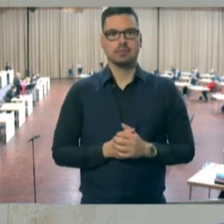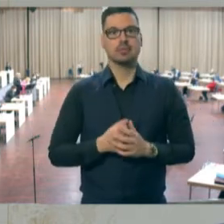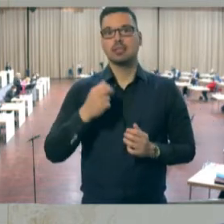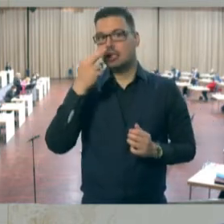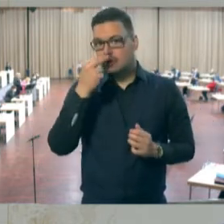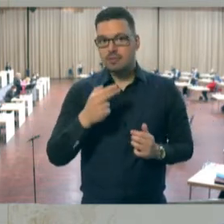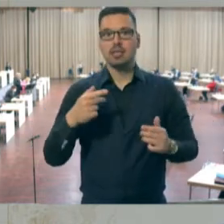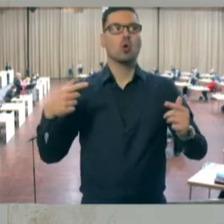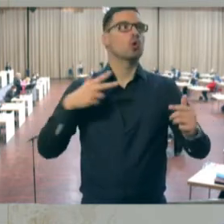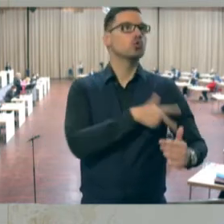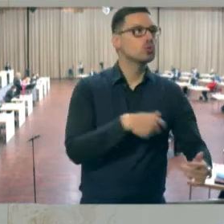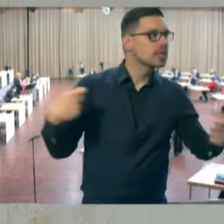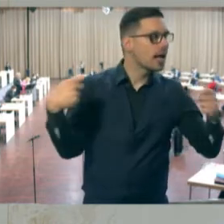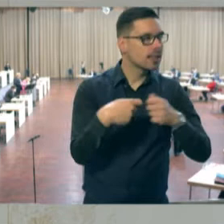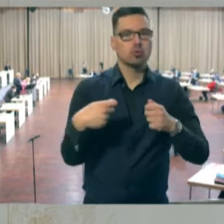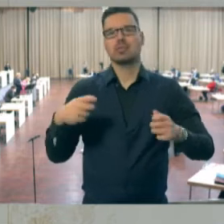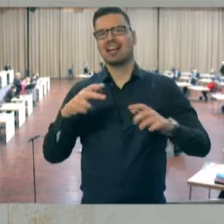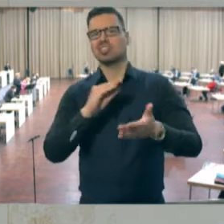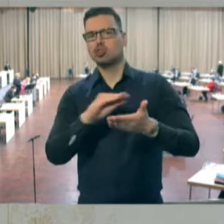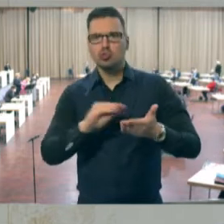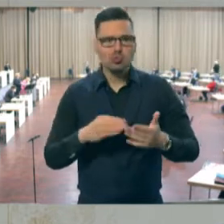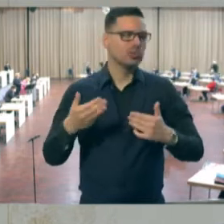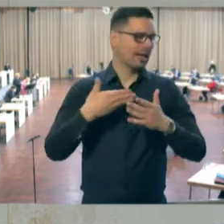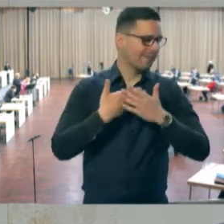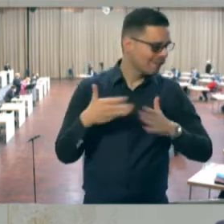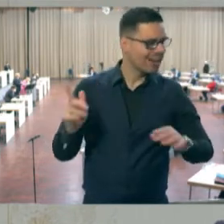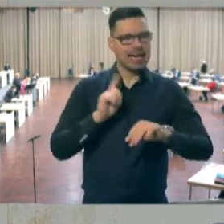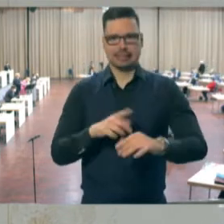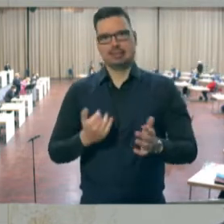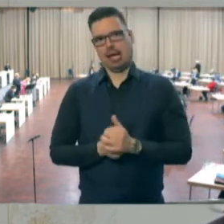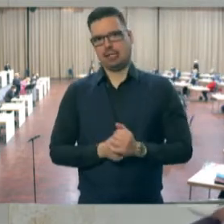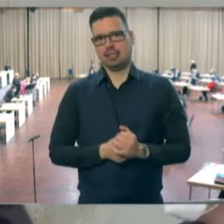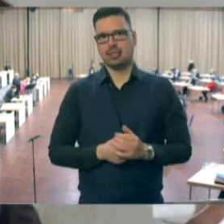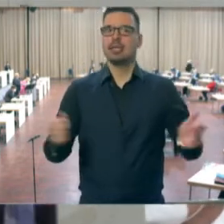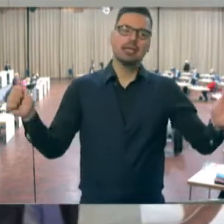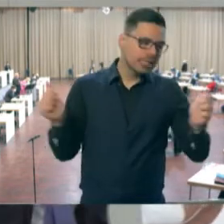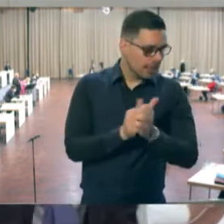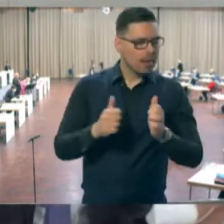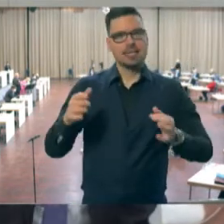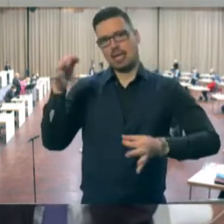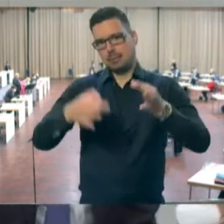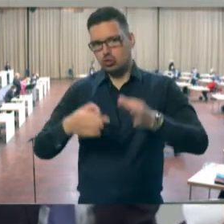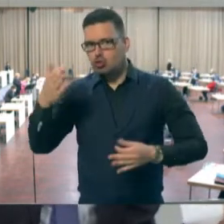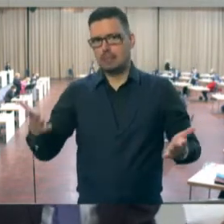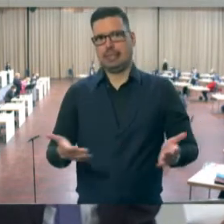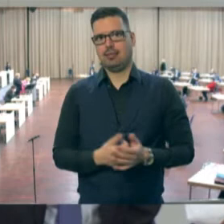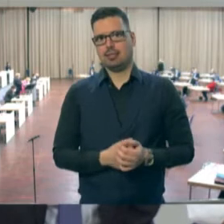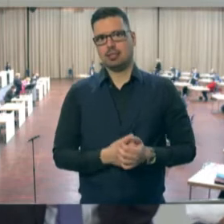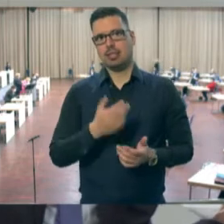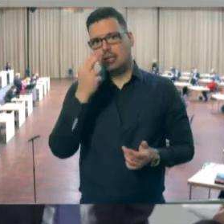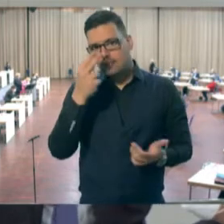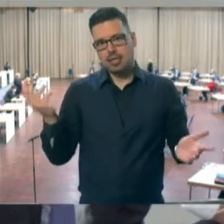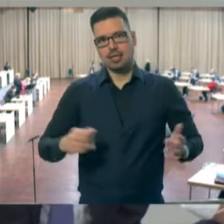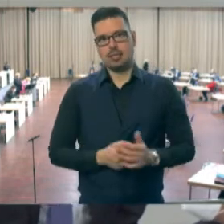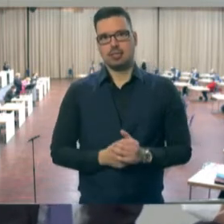fehlen die sozialen Kontakte in der Schule, in der Freizeit. Es fehlt das gemeinsame Spiel in größeren Gruppen. Es fehlt das, was wir